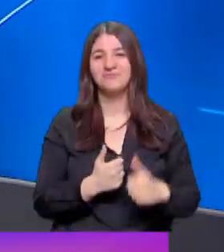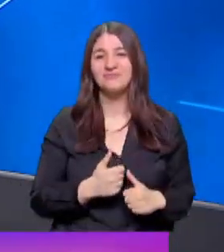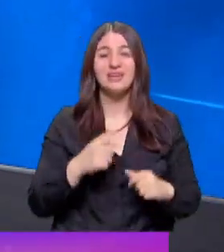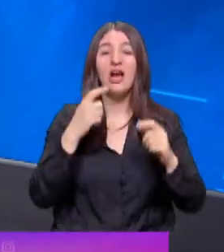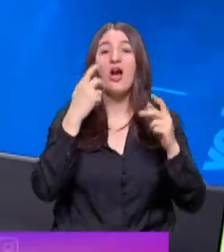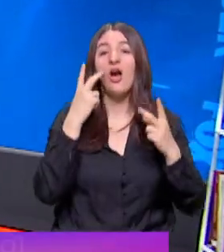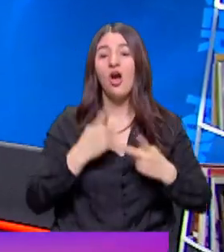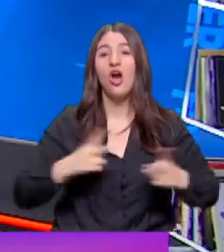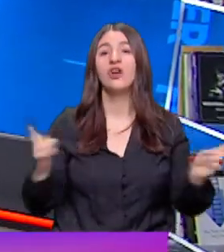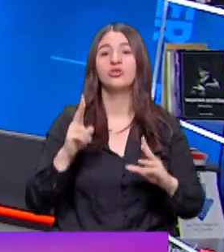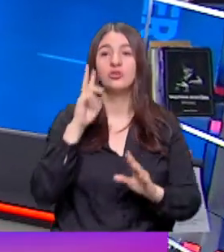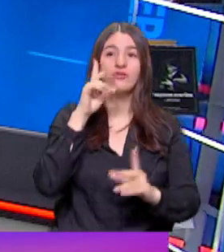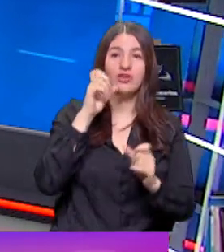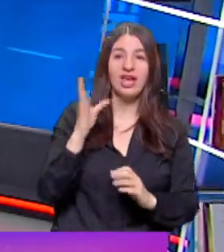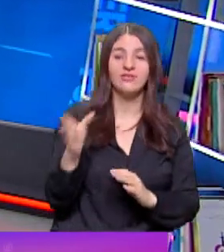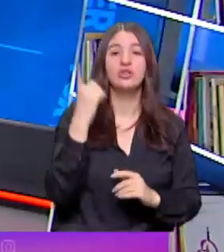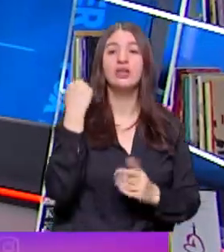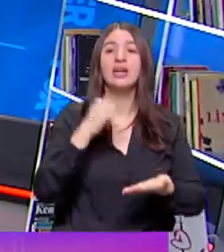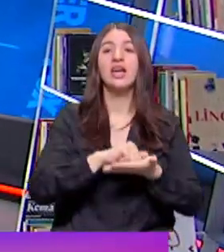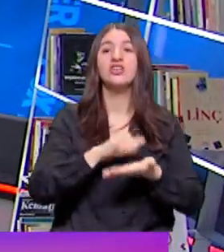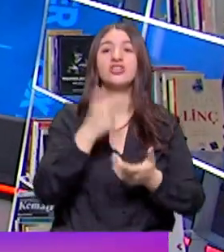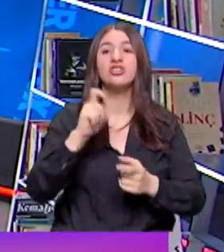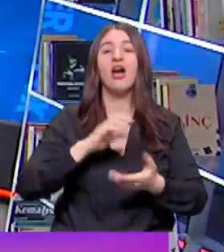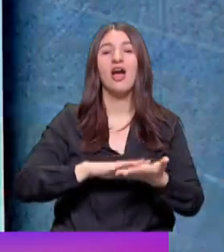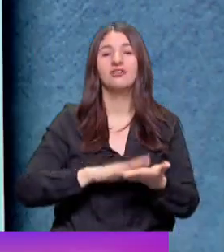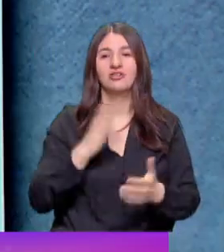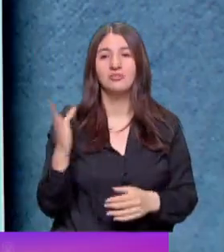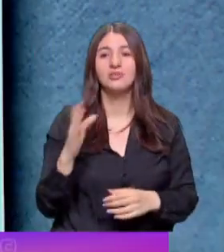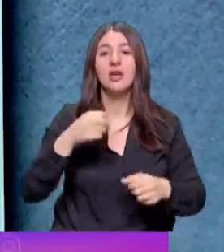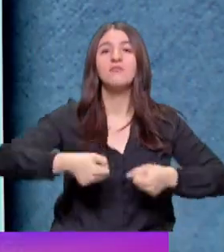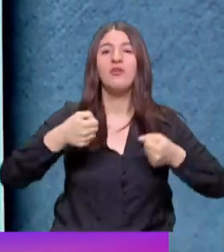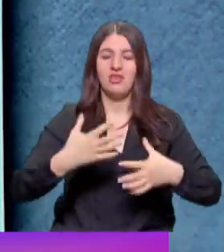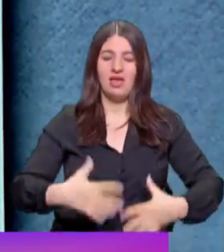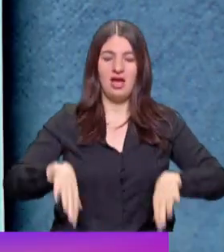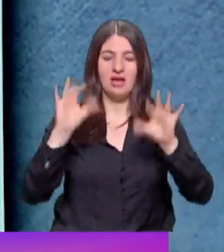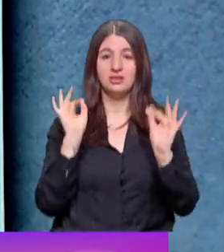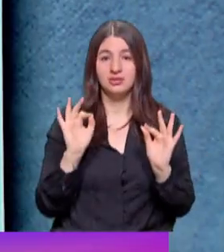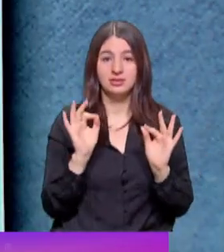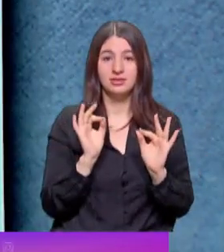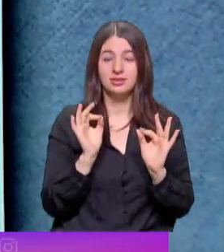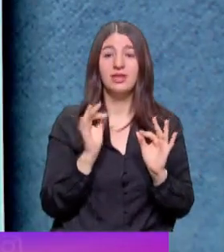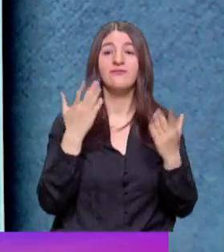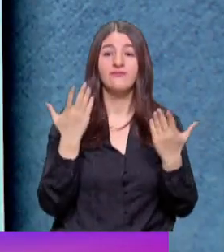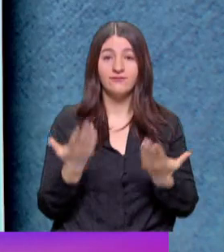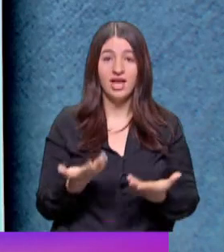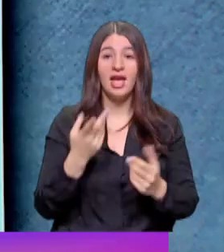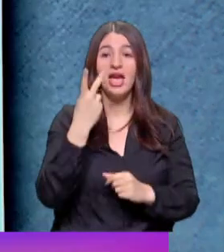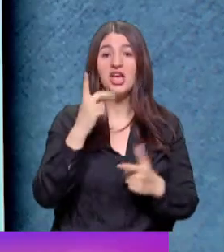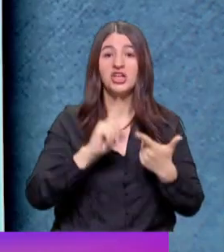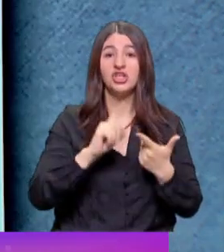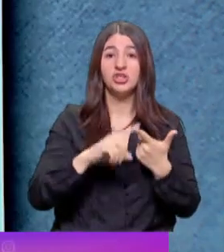özgürlük Boz'u bakın Dün gazeteci arkadaşlarımız bavullarını hazırladılar ve